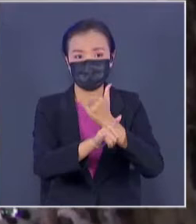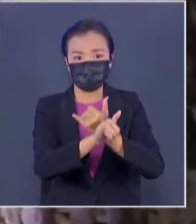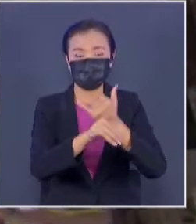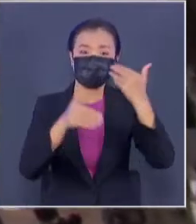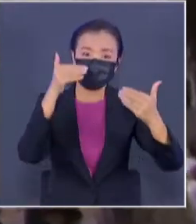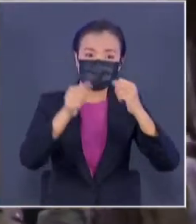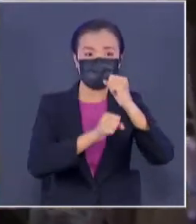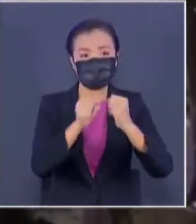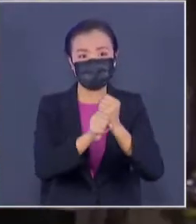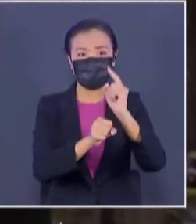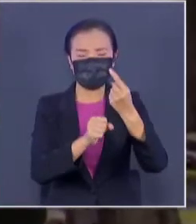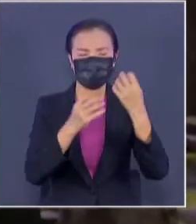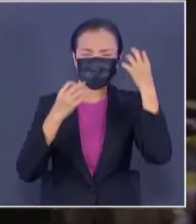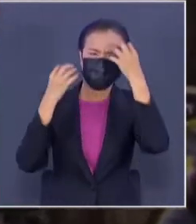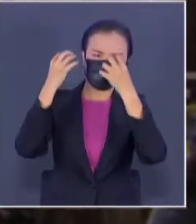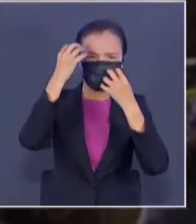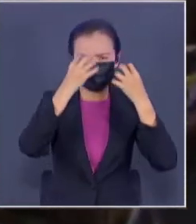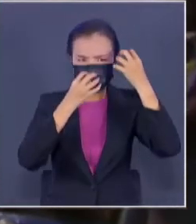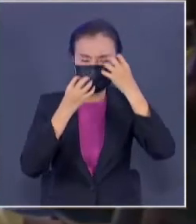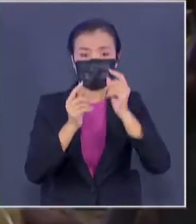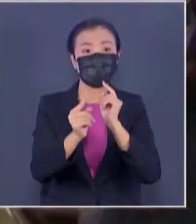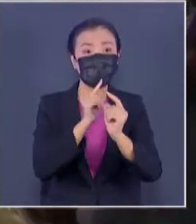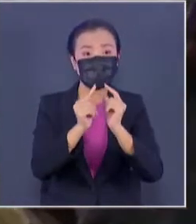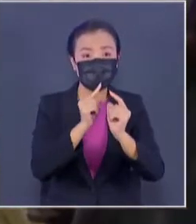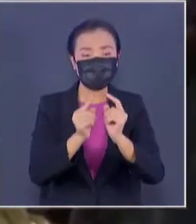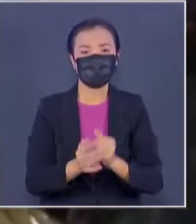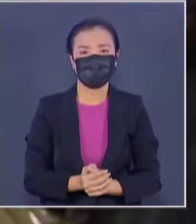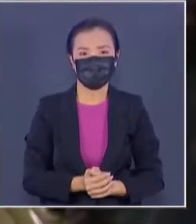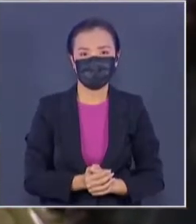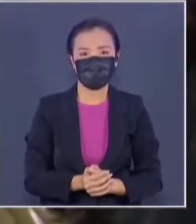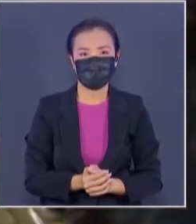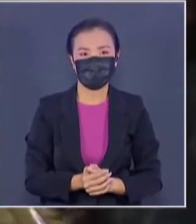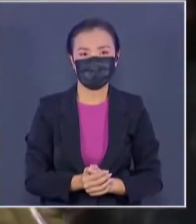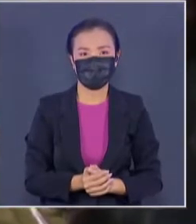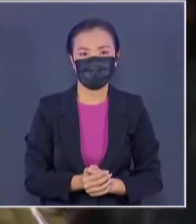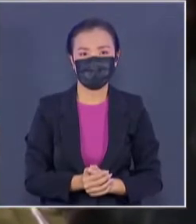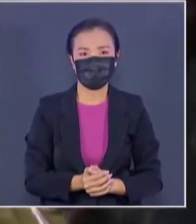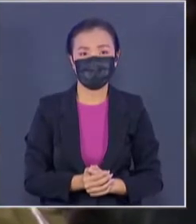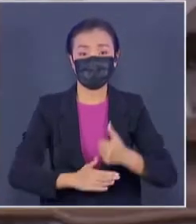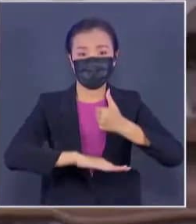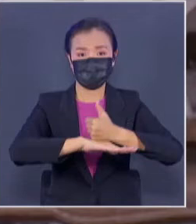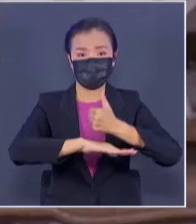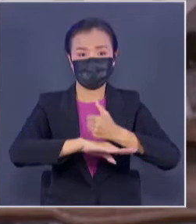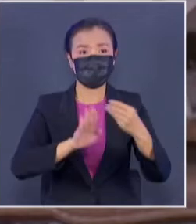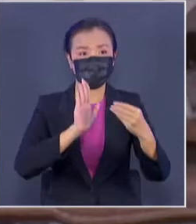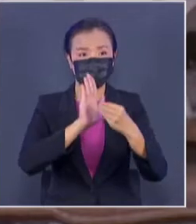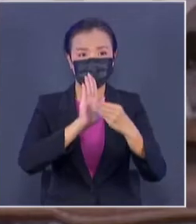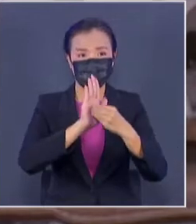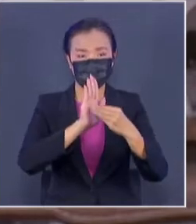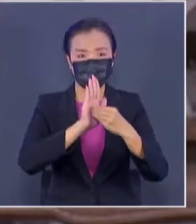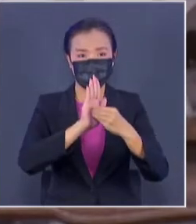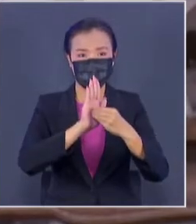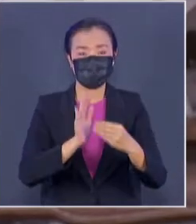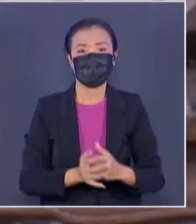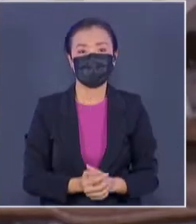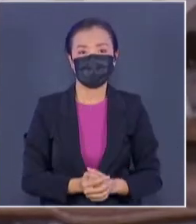ใหม่สับสนอยู่พอสมควรนะครับอย่างที่เราคุยกันตั้งแต่ต้นเพราะว่าพลตำรวจเอกอัศวินขวัญเมืองผู้ว่าราชการกรุงเทพมหาน